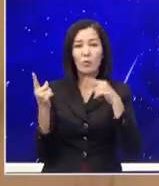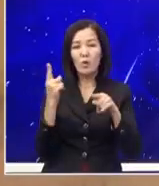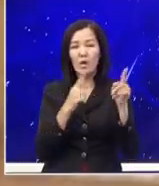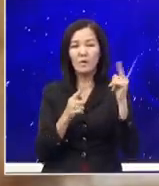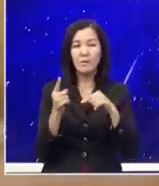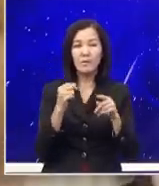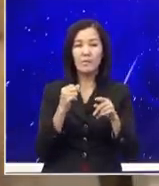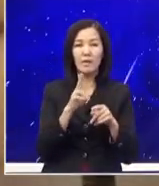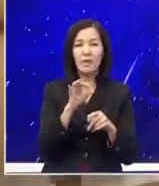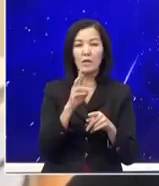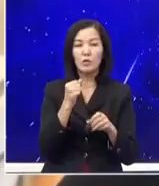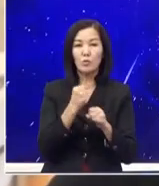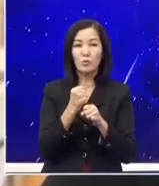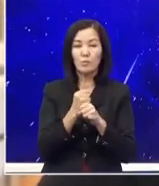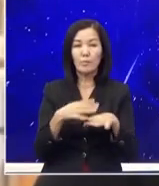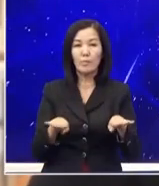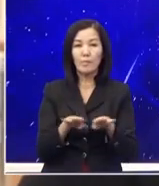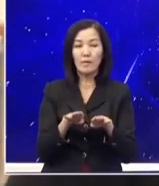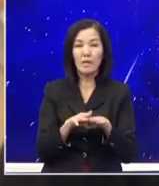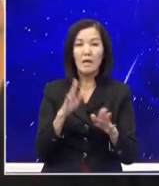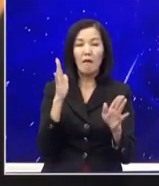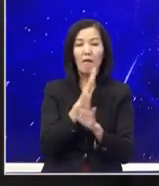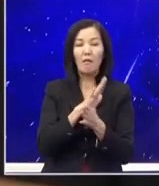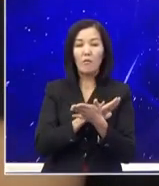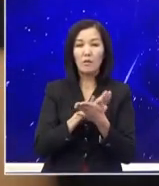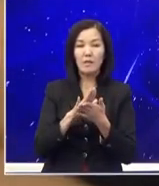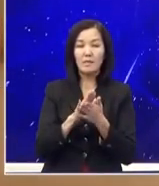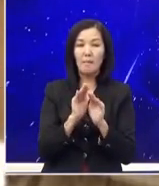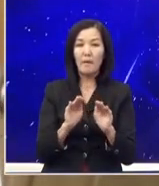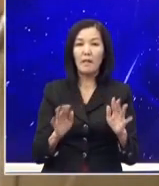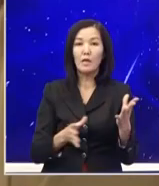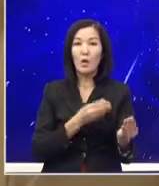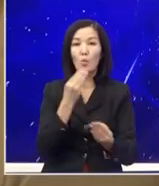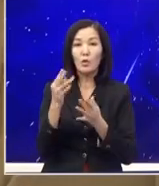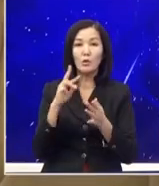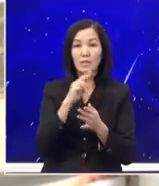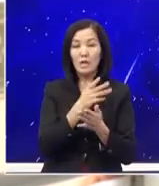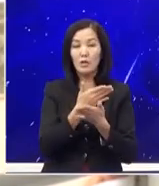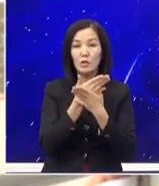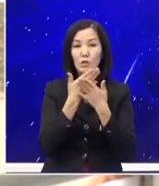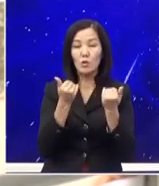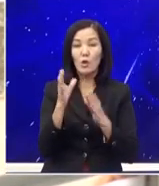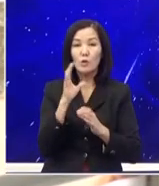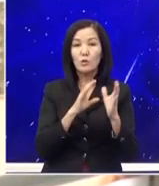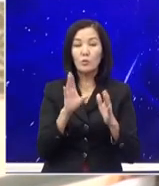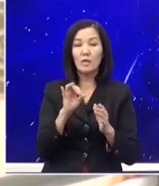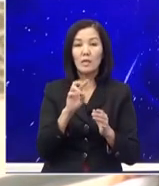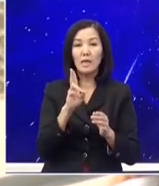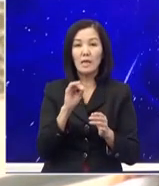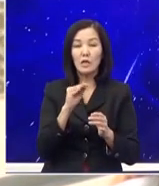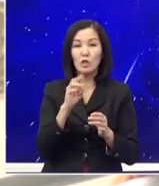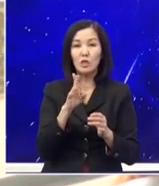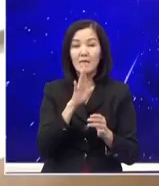құрастырғыш конструкторынан еш айырмашылығы жоқ. Экологиялық таза өнім, балаларға да зияны жоқ. Студент Еркежан Есімжанқызы осы